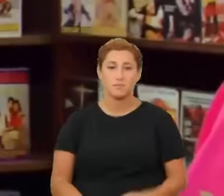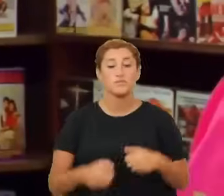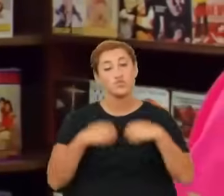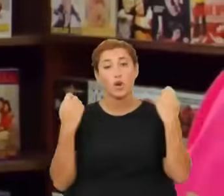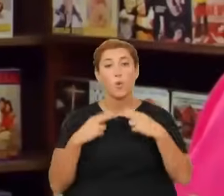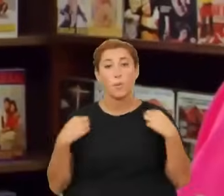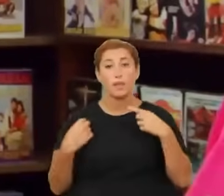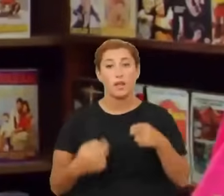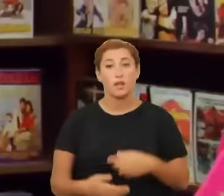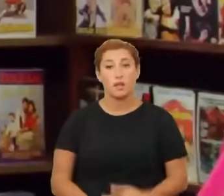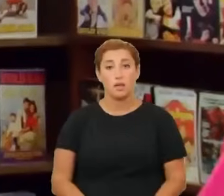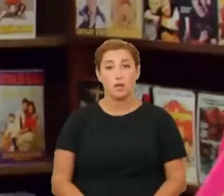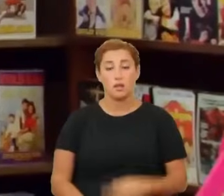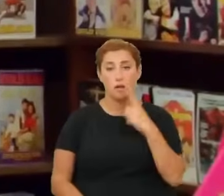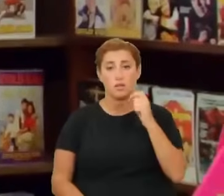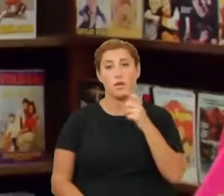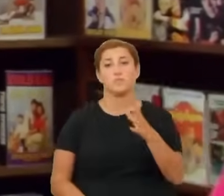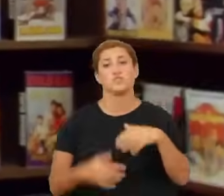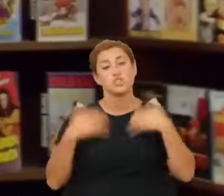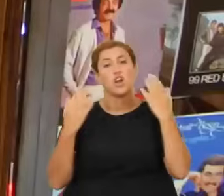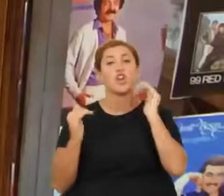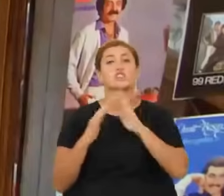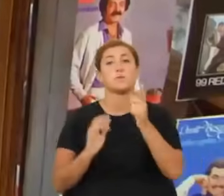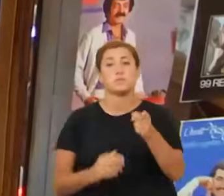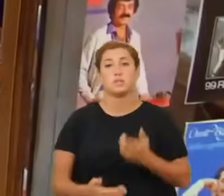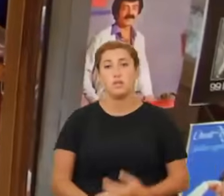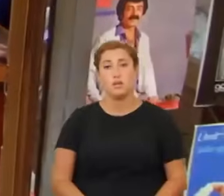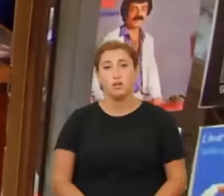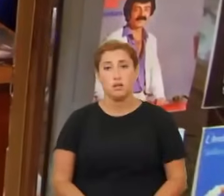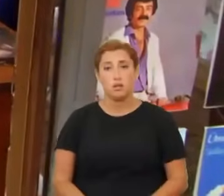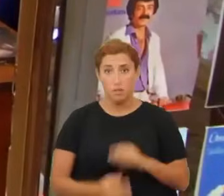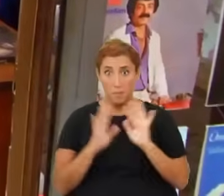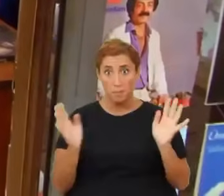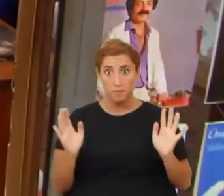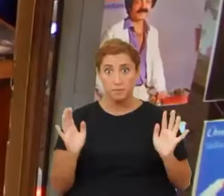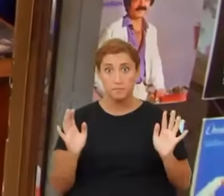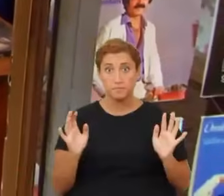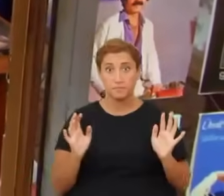Çıkar o gömleği. Delikanlı adamsın, çıkar o gömleği. Yakışmamış sana. Tamam mı?